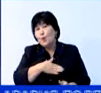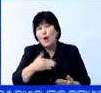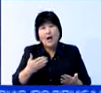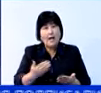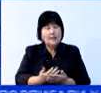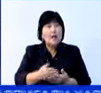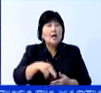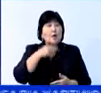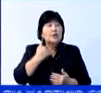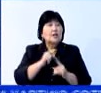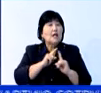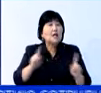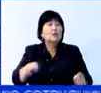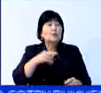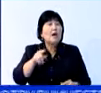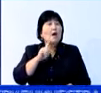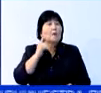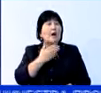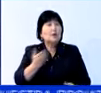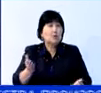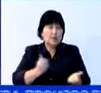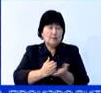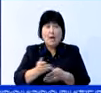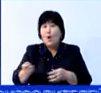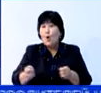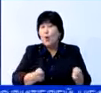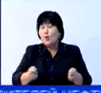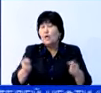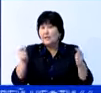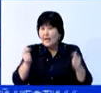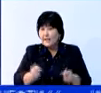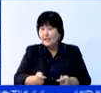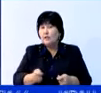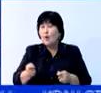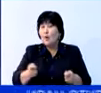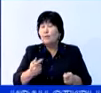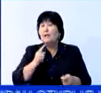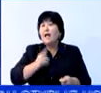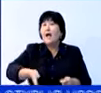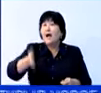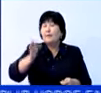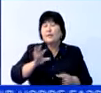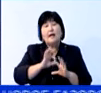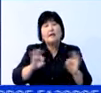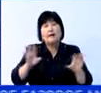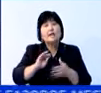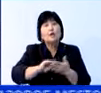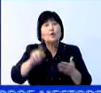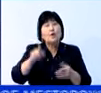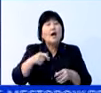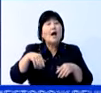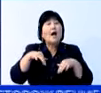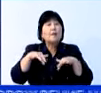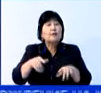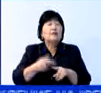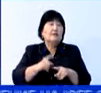и уделить особое внимание молодежной политике. Руководители соответствующих управлений на брифинге рассказали журналистам о